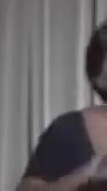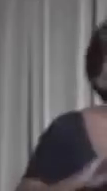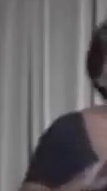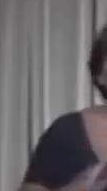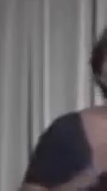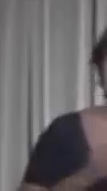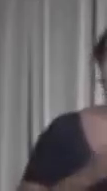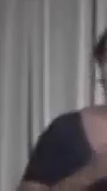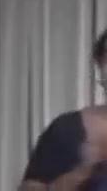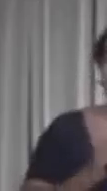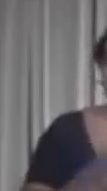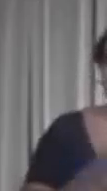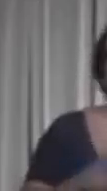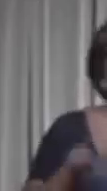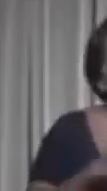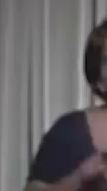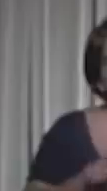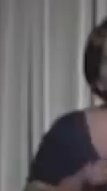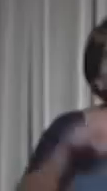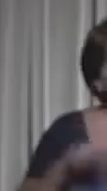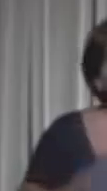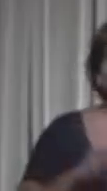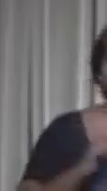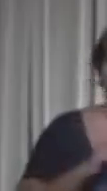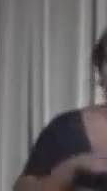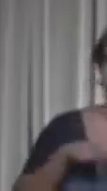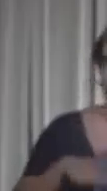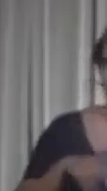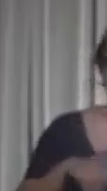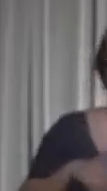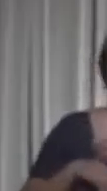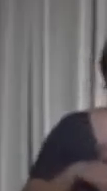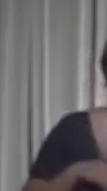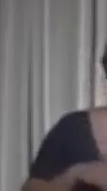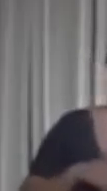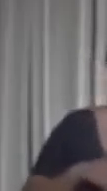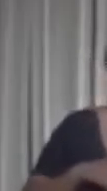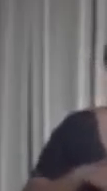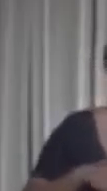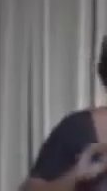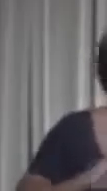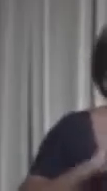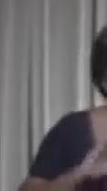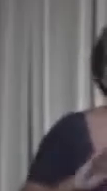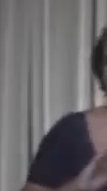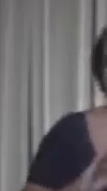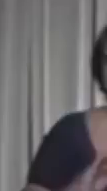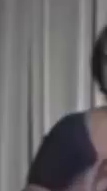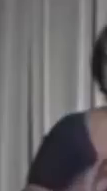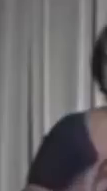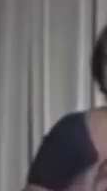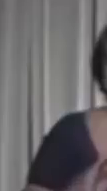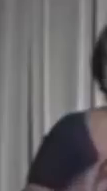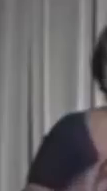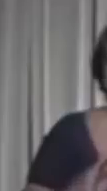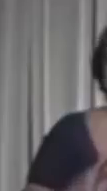ஏற்படும். எனவே நாட்டின் நலனை மையமாக வைத்து, நல்ல எதிர்காலத்தை மையமாக வைத்து செயல்படுங்கள் என்று நான் உங்களிடத்தில் வேண்டுகோள்